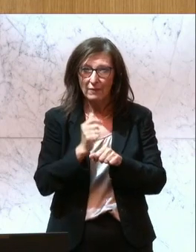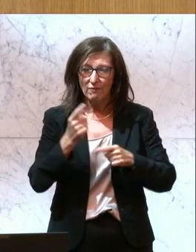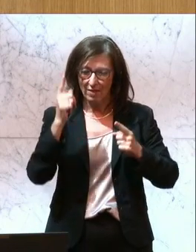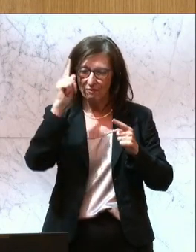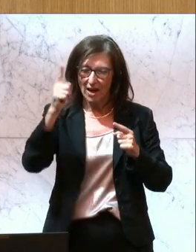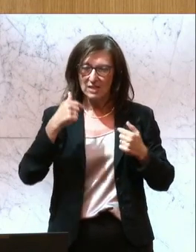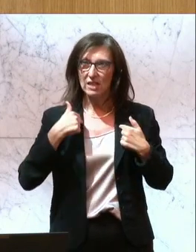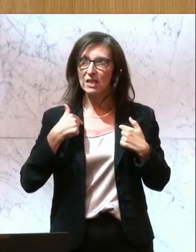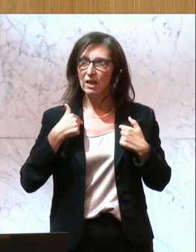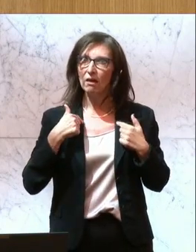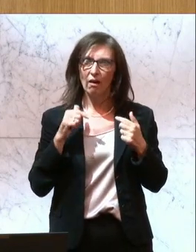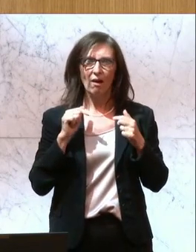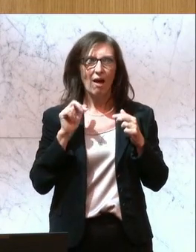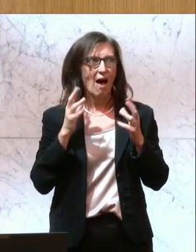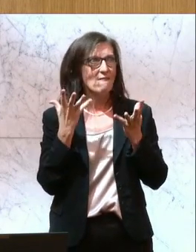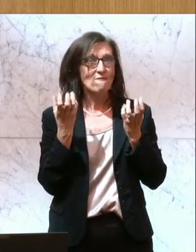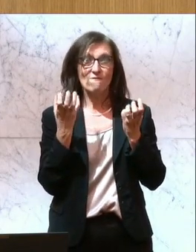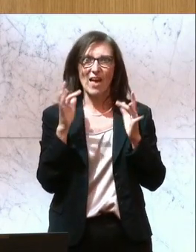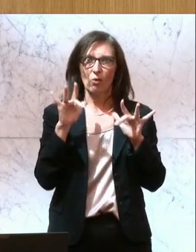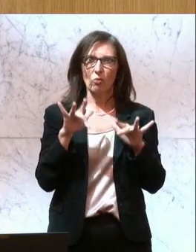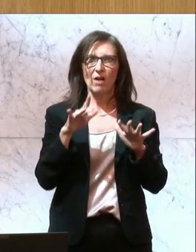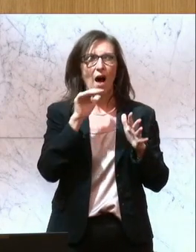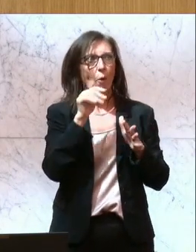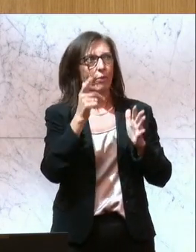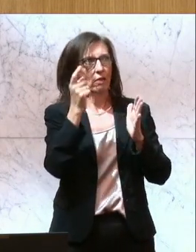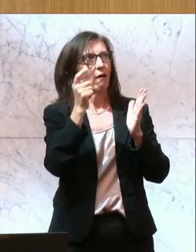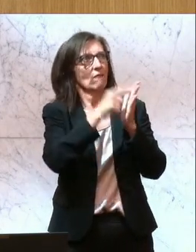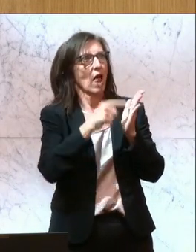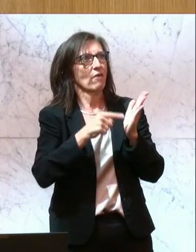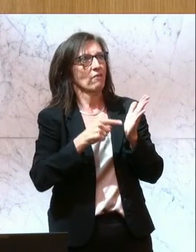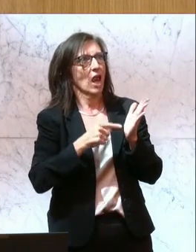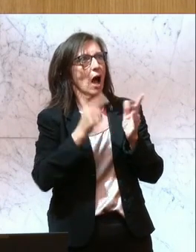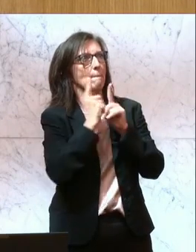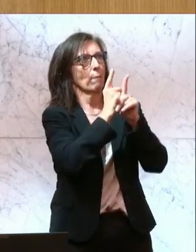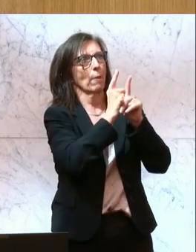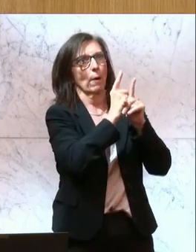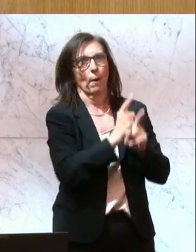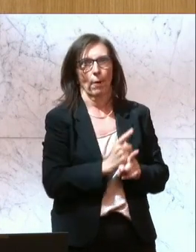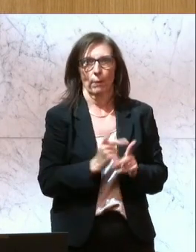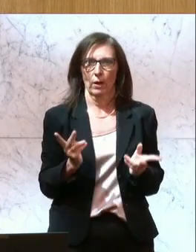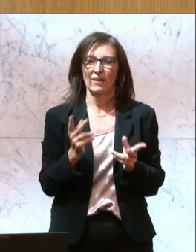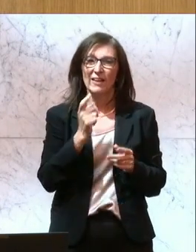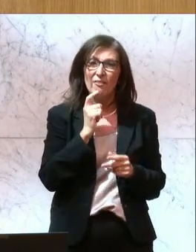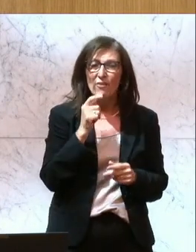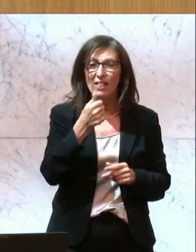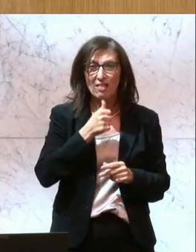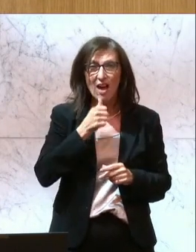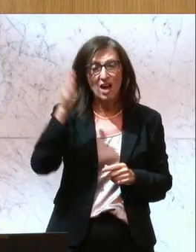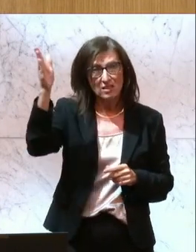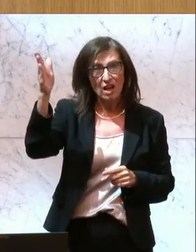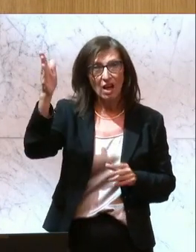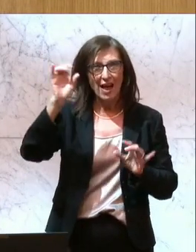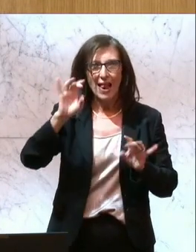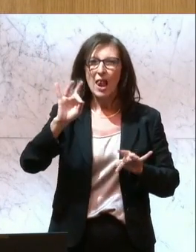wirksam und hat nicht tausend Erlässe und Vorgaben und Verordnungen und so ein enges Konzept. In Finnland und Estland können die